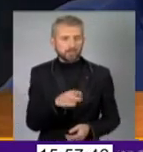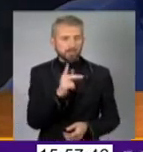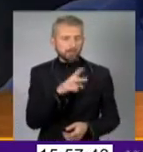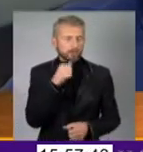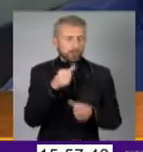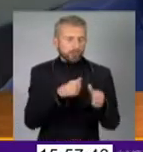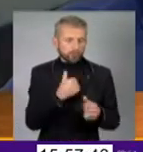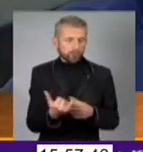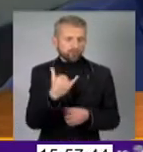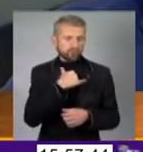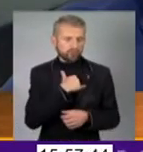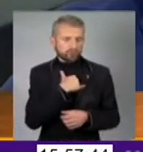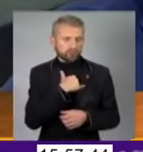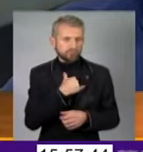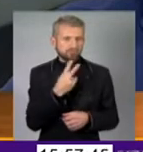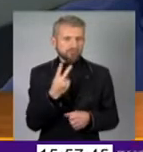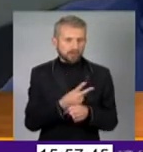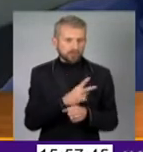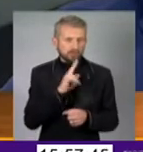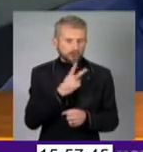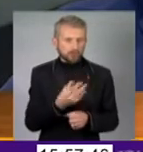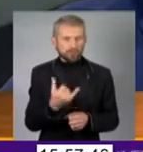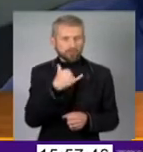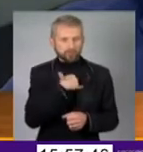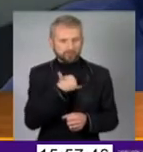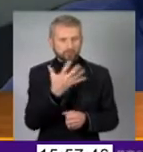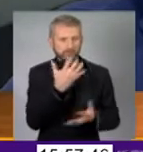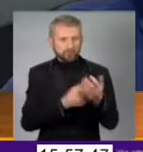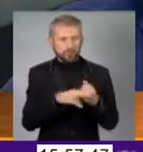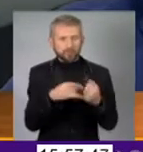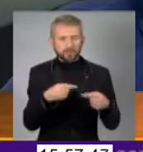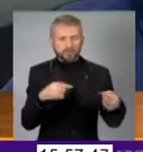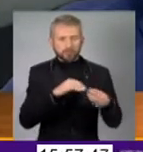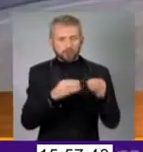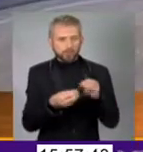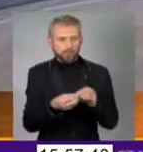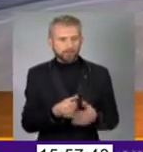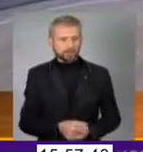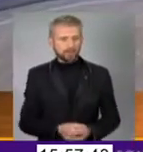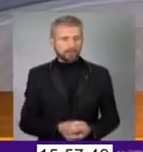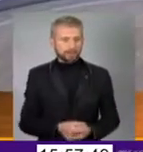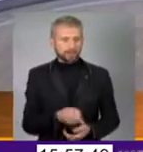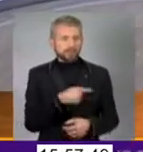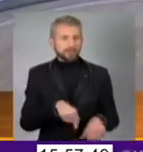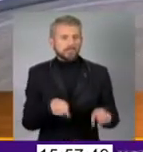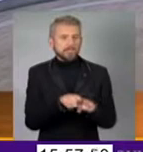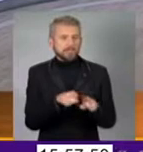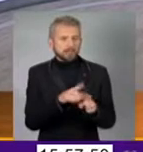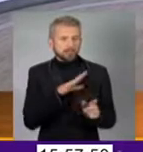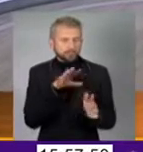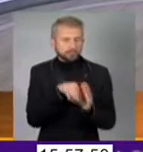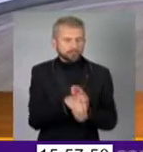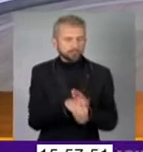року приходять до нас, по суті, два роки, приходять до нас приймально по тим чи іншим проблемам, по тим чи іншим справам. І ми так само долучилися